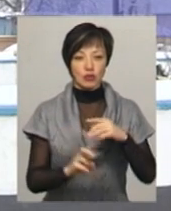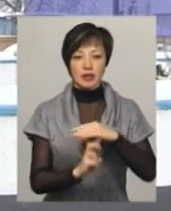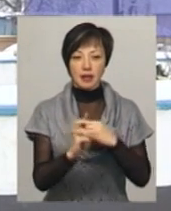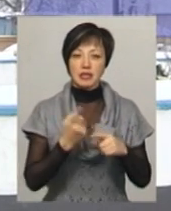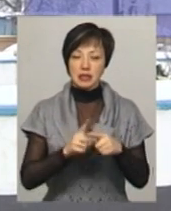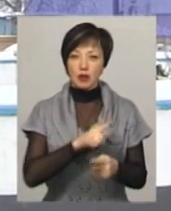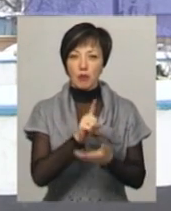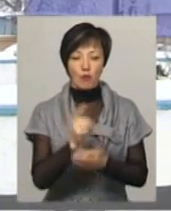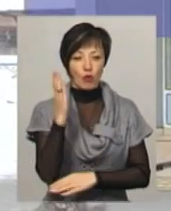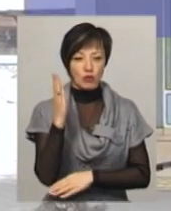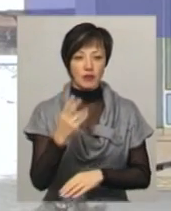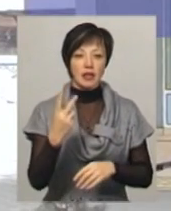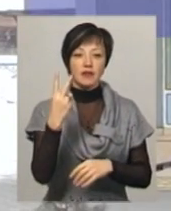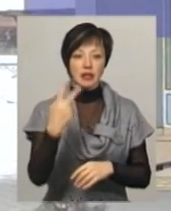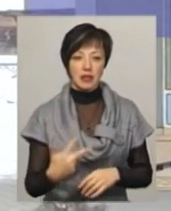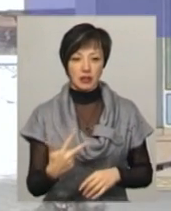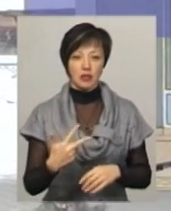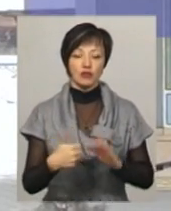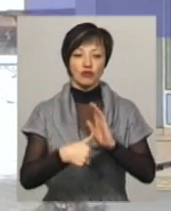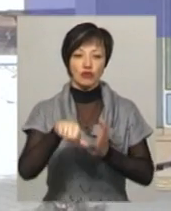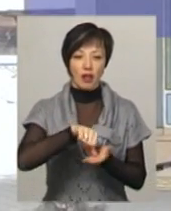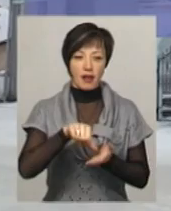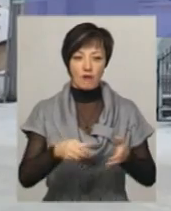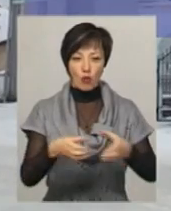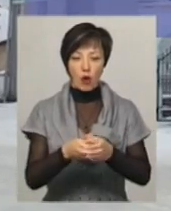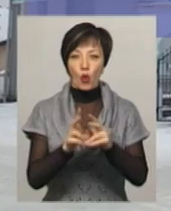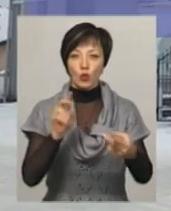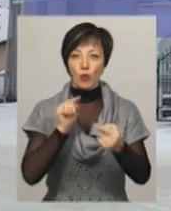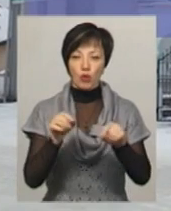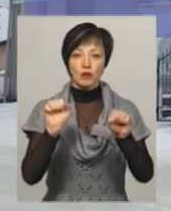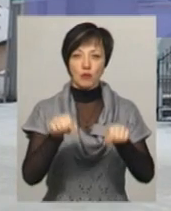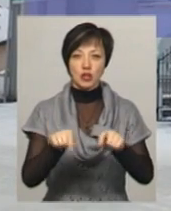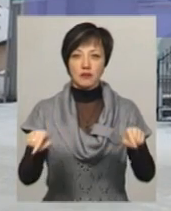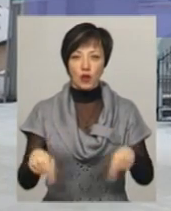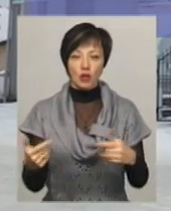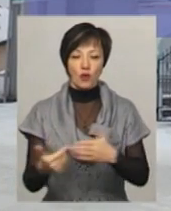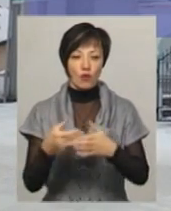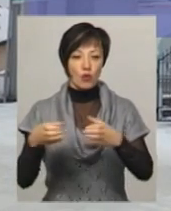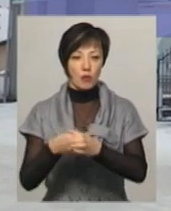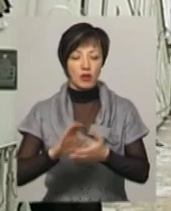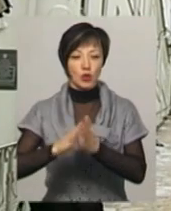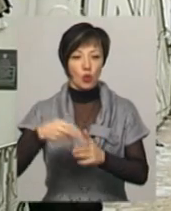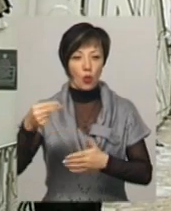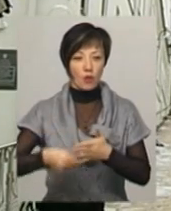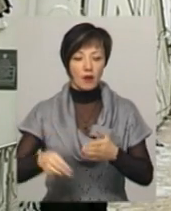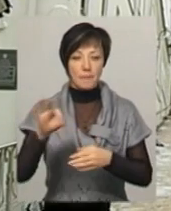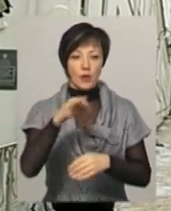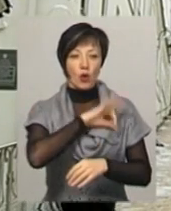за це мають проголосувати 2/3 членів громади. Ті, хто проти, можуть утворити нову громаду і укласти договір